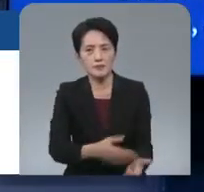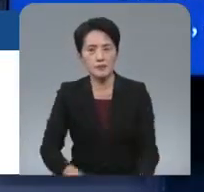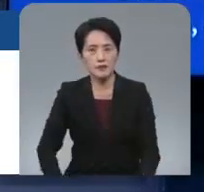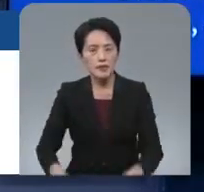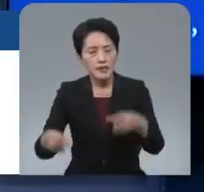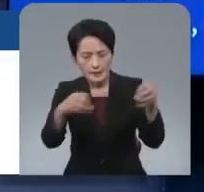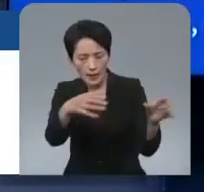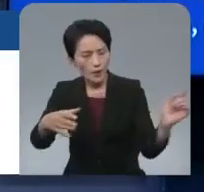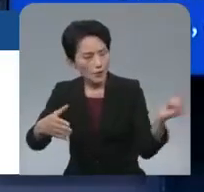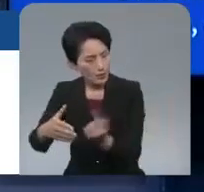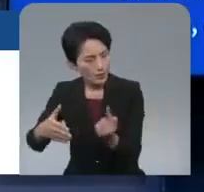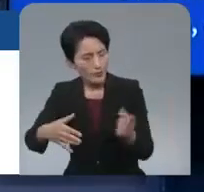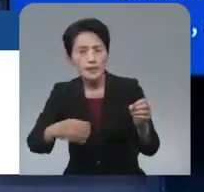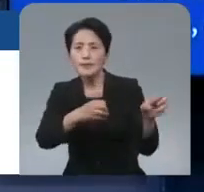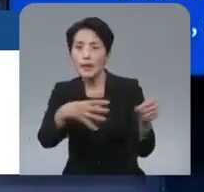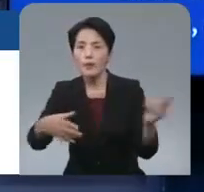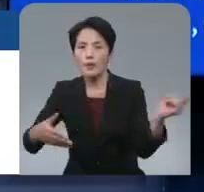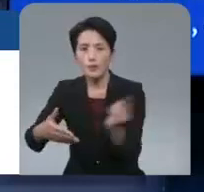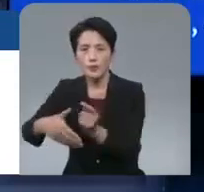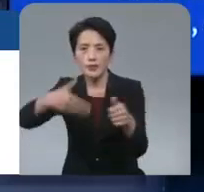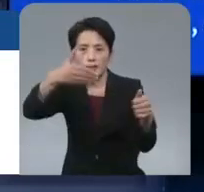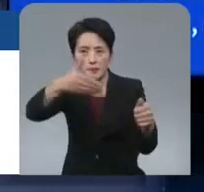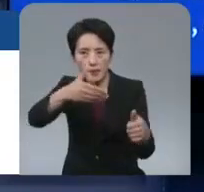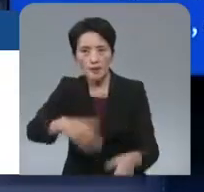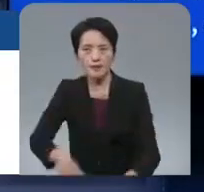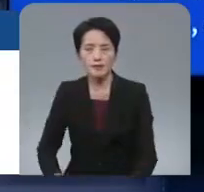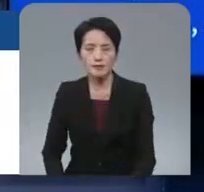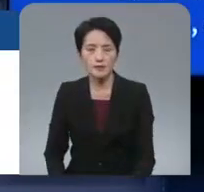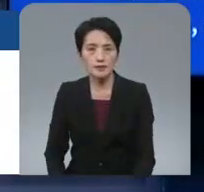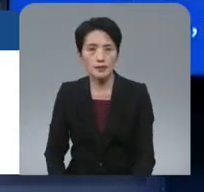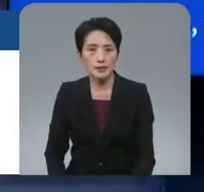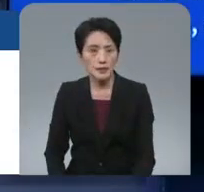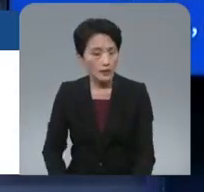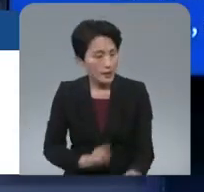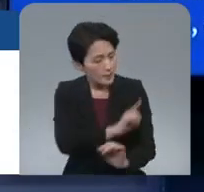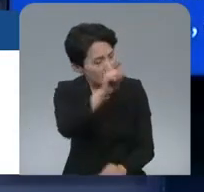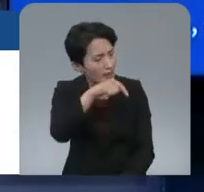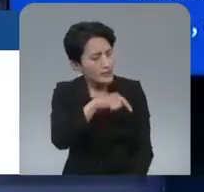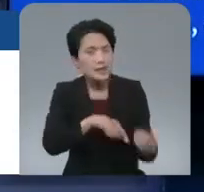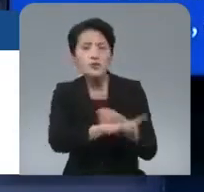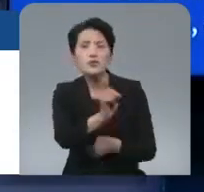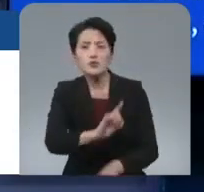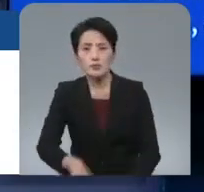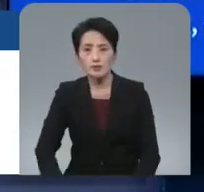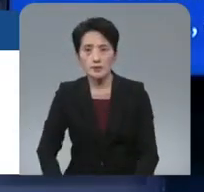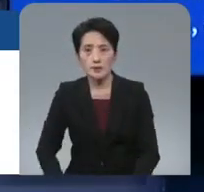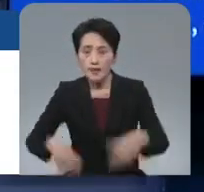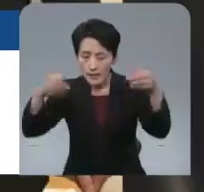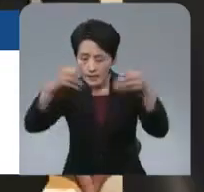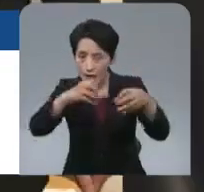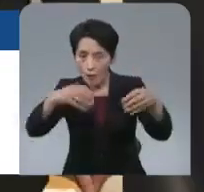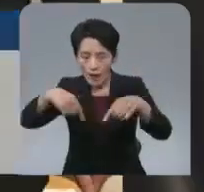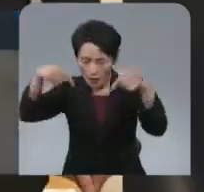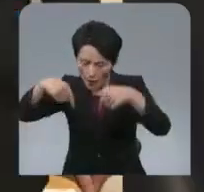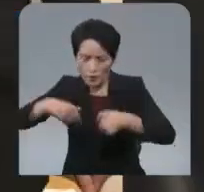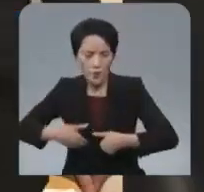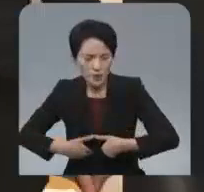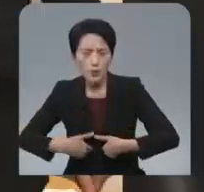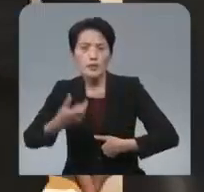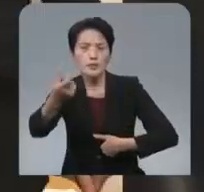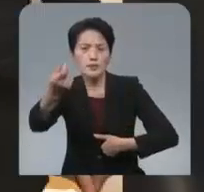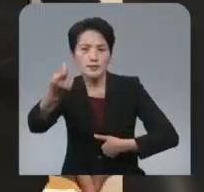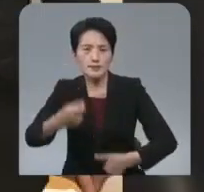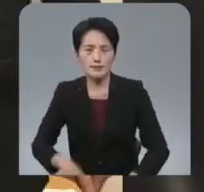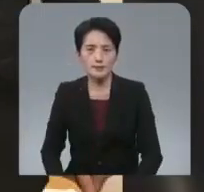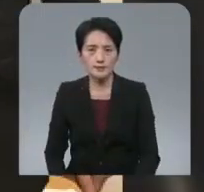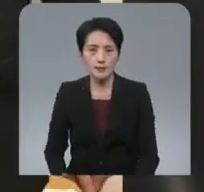заявление не было принято из-за противодействия со стороны постоянных членов Совбеза Китая и России. Тем не менее, Пхеньян подверг